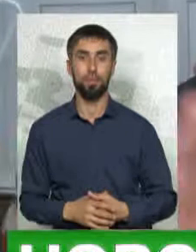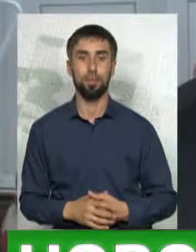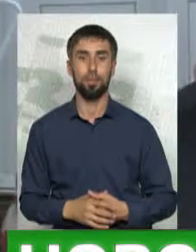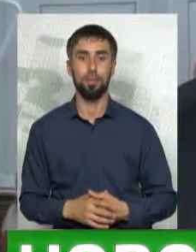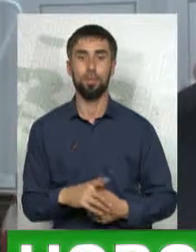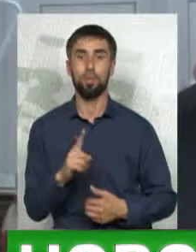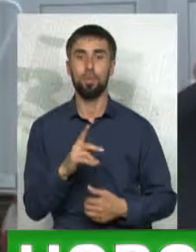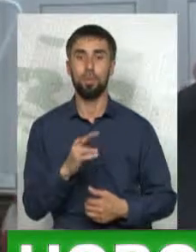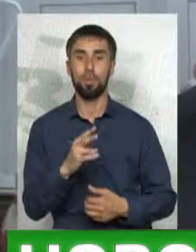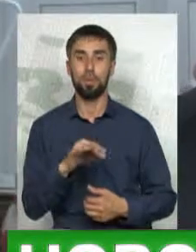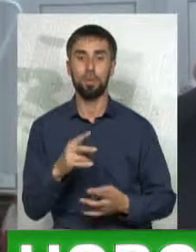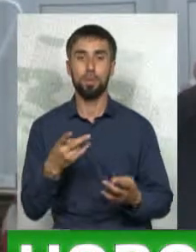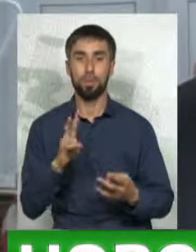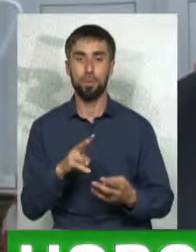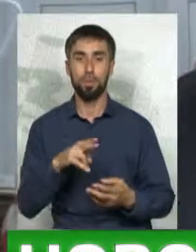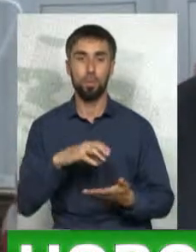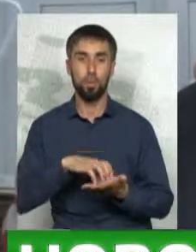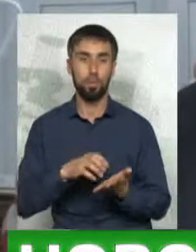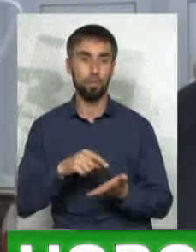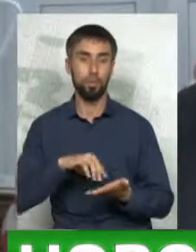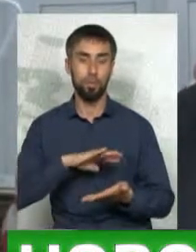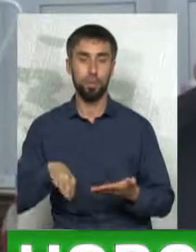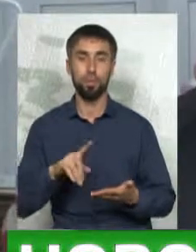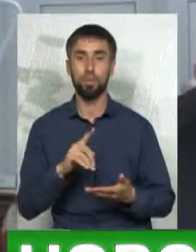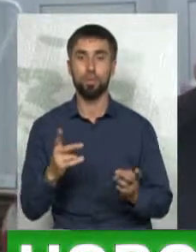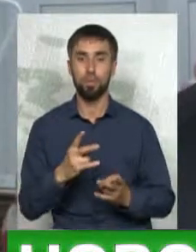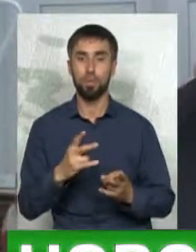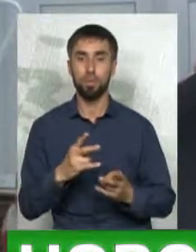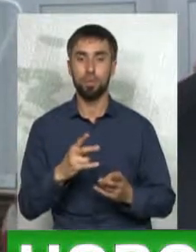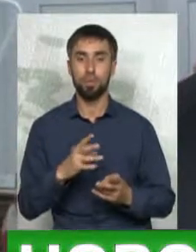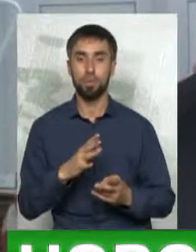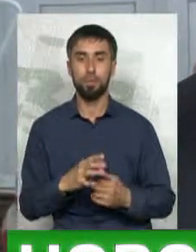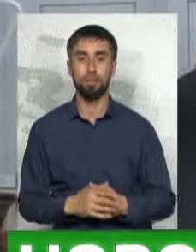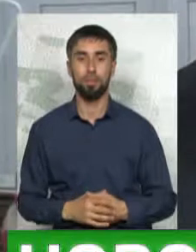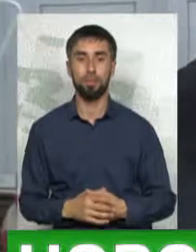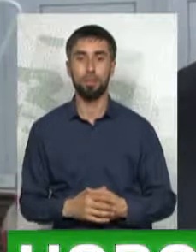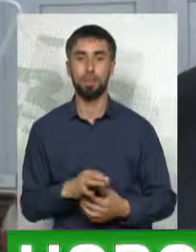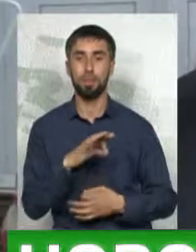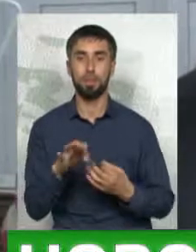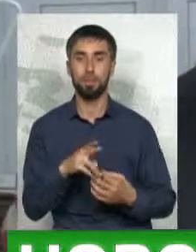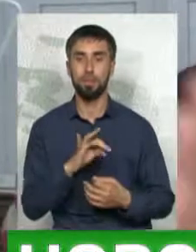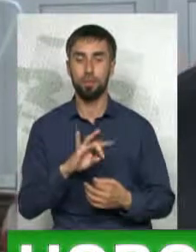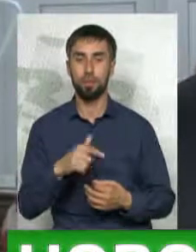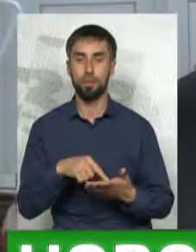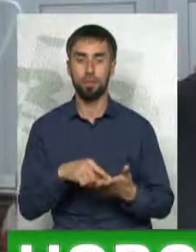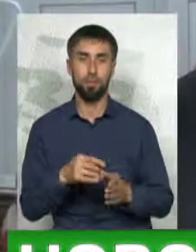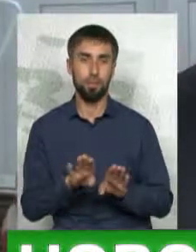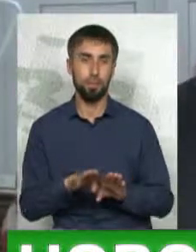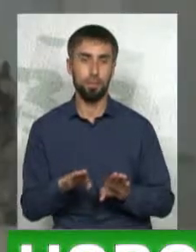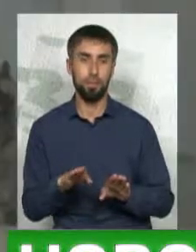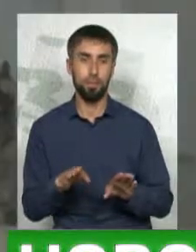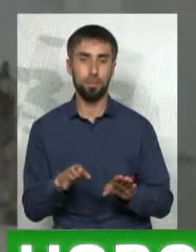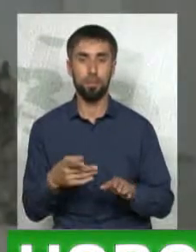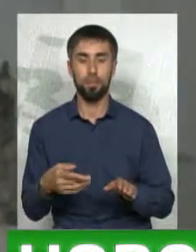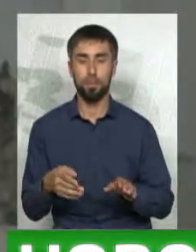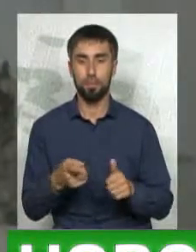сейчас те же помещения дают, ох. И те же мотики, которые... Там лишние двери были, мостик еще хамаш дают